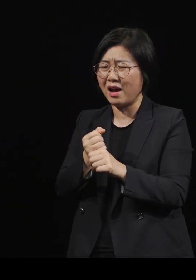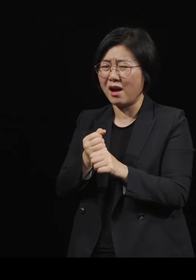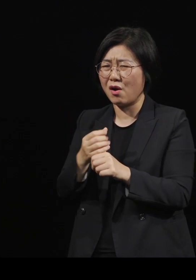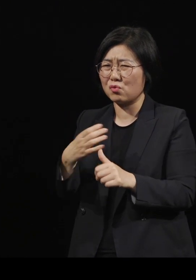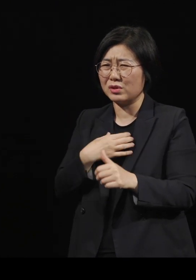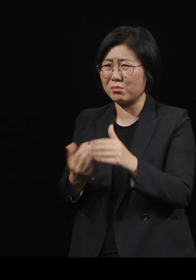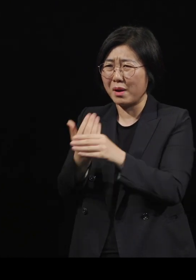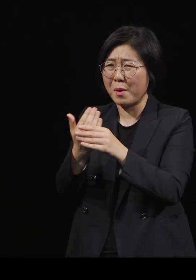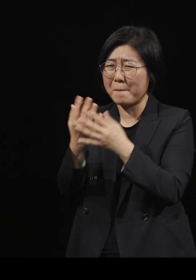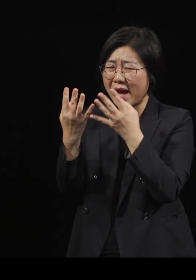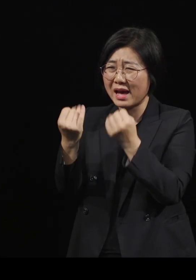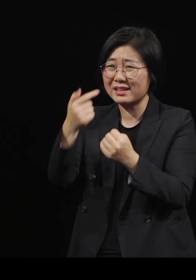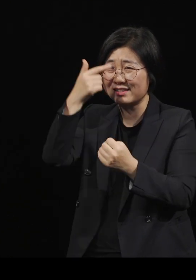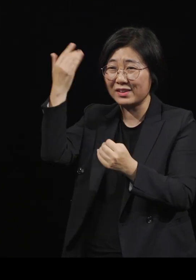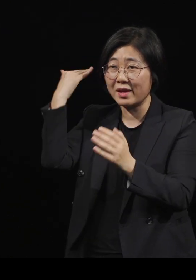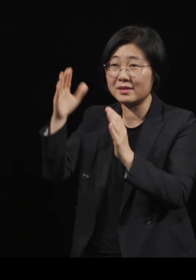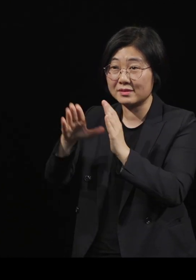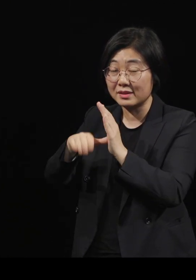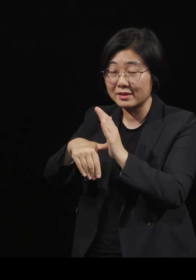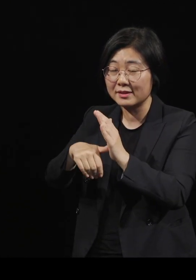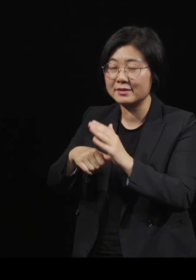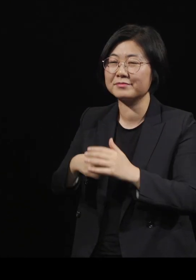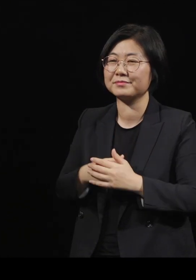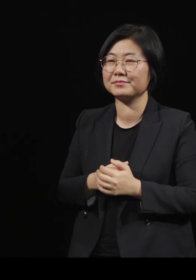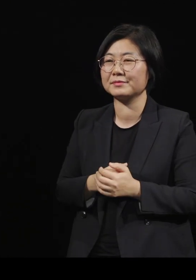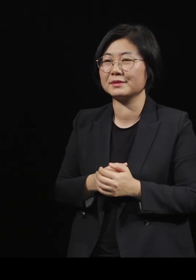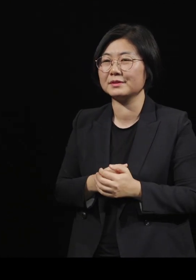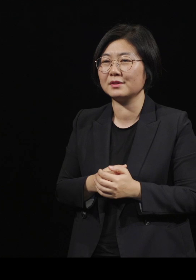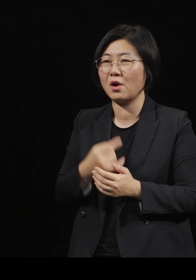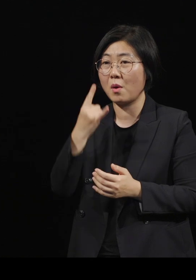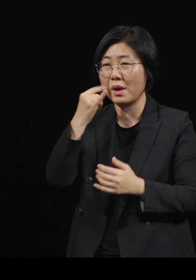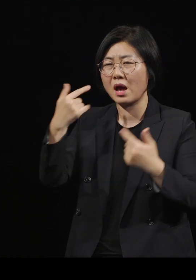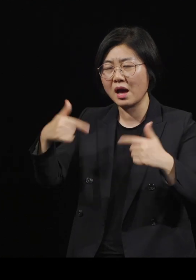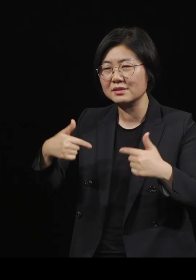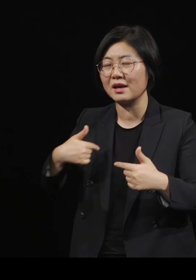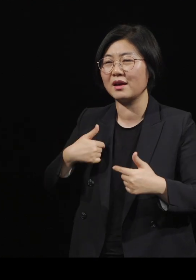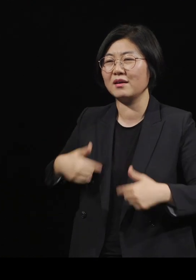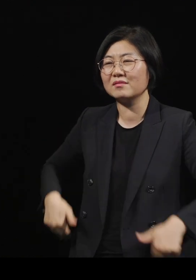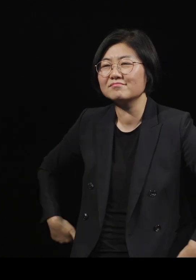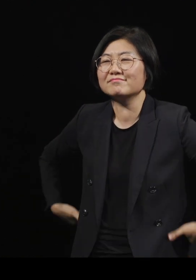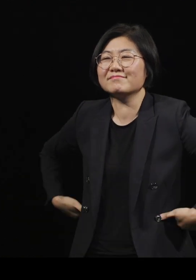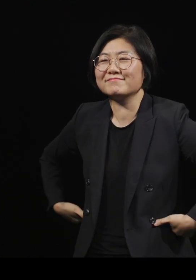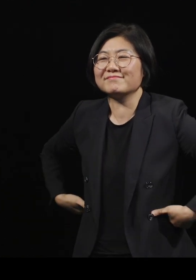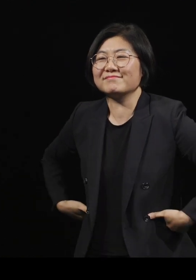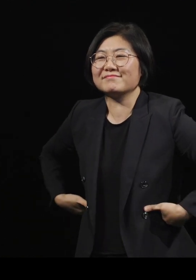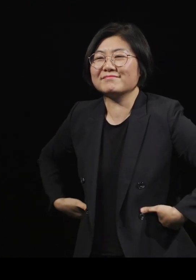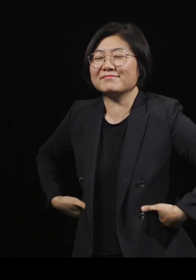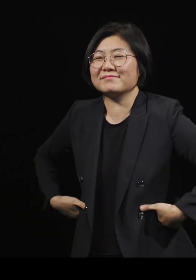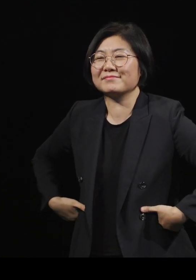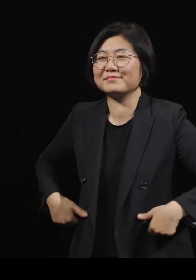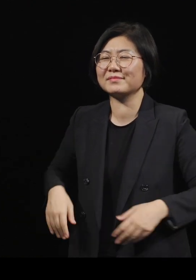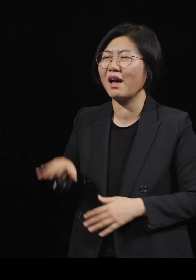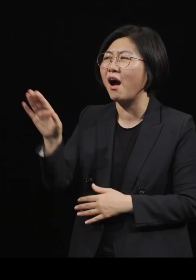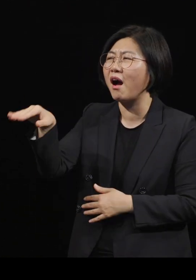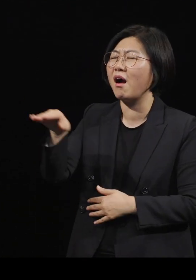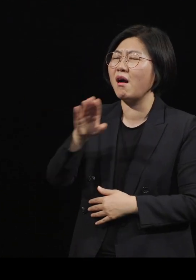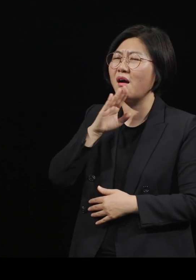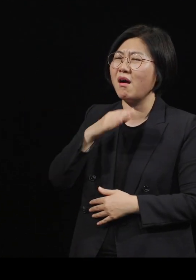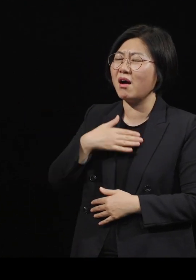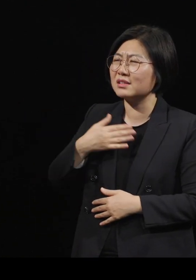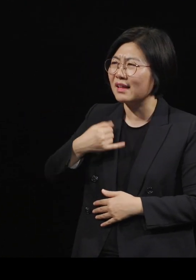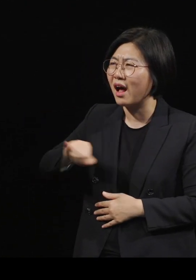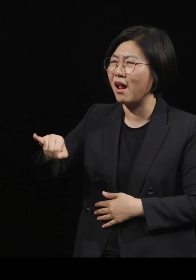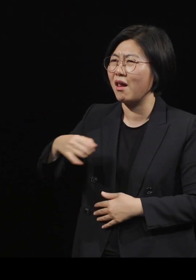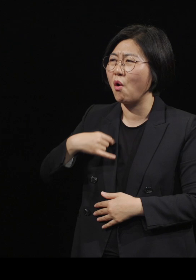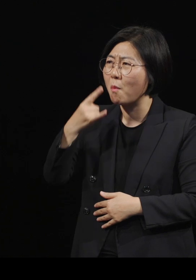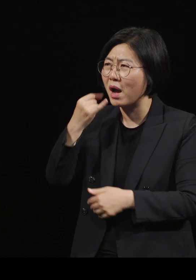사건 이런 게 많았던 예전 시절에 저를 항시 업고 다니셨기 때문에 우리 딸내미 항상 이렇게